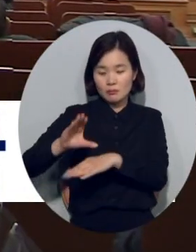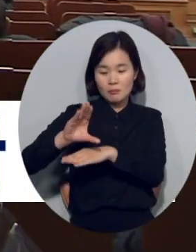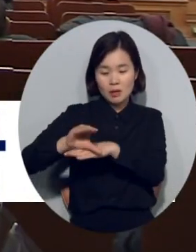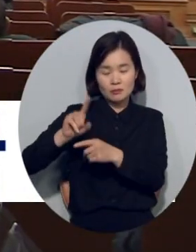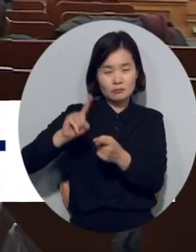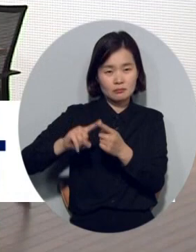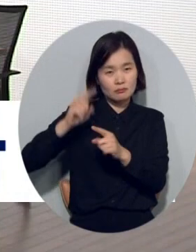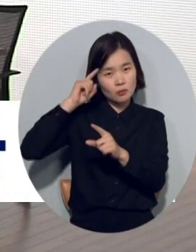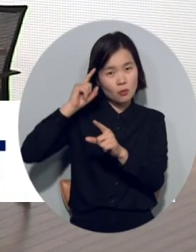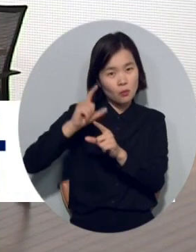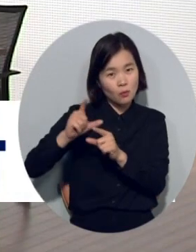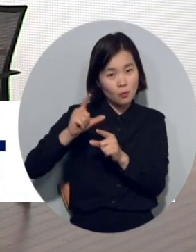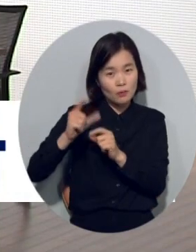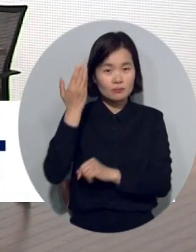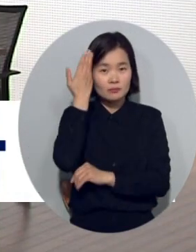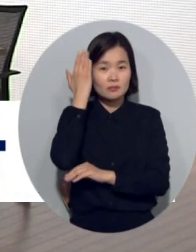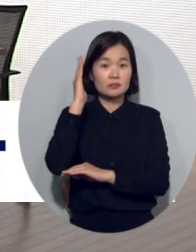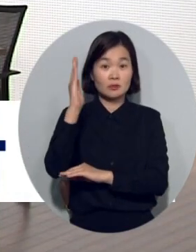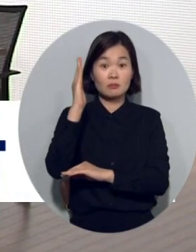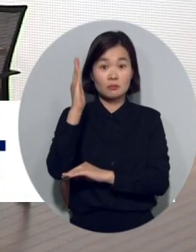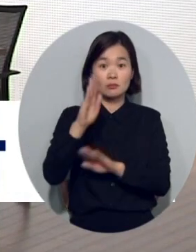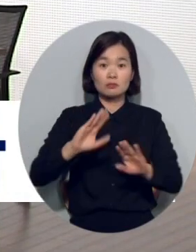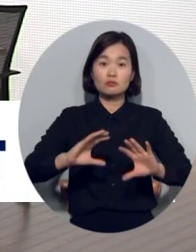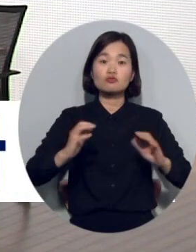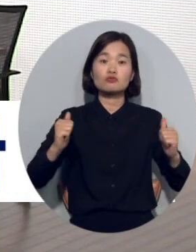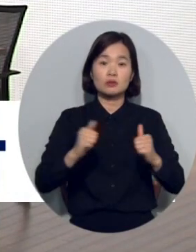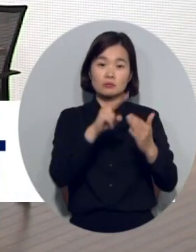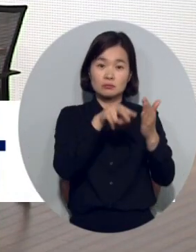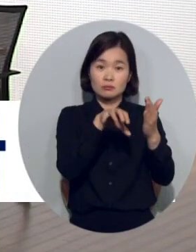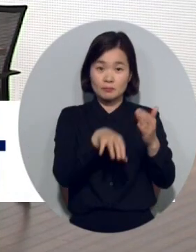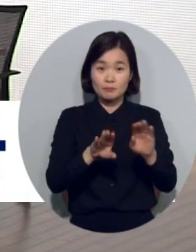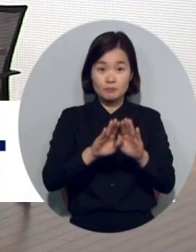정책 세미나가 오늘 국회 도서관에서 열렸습니다.